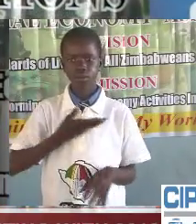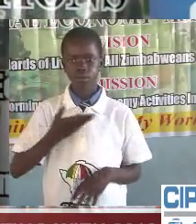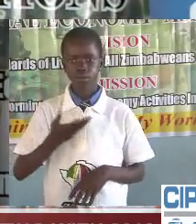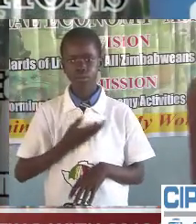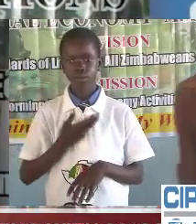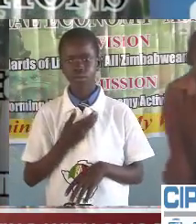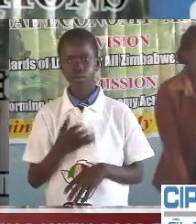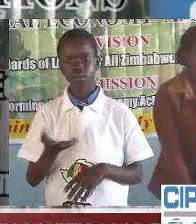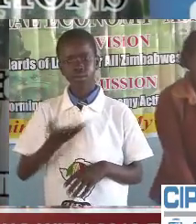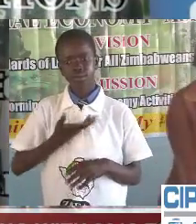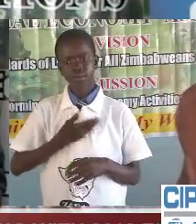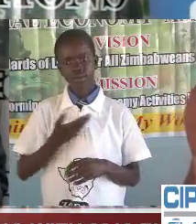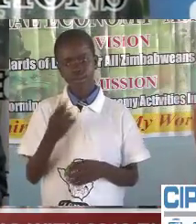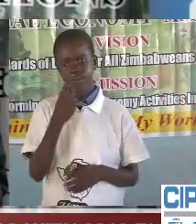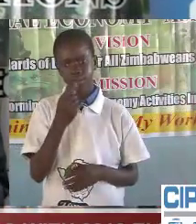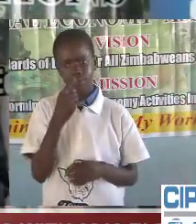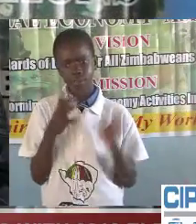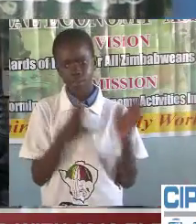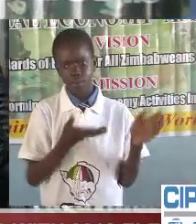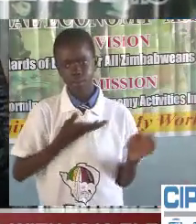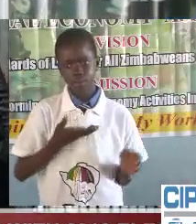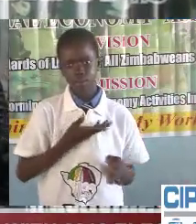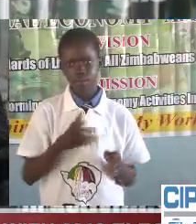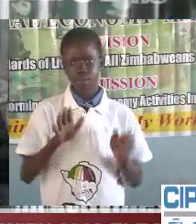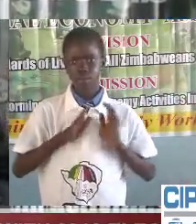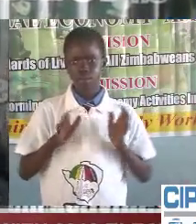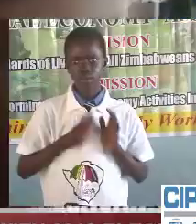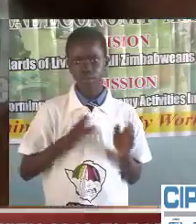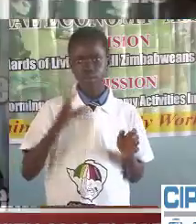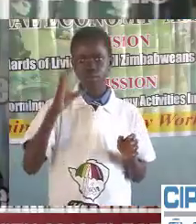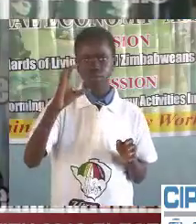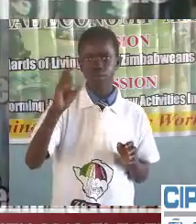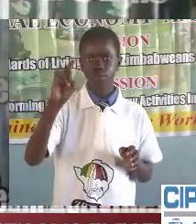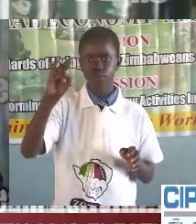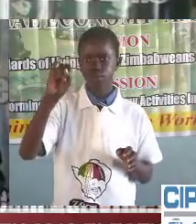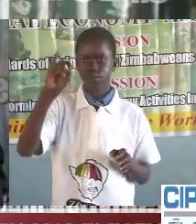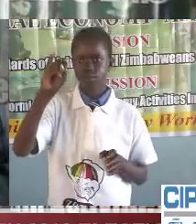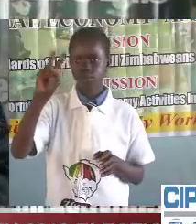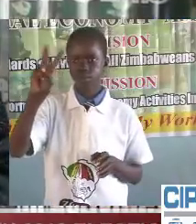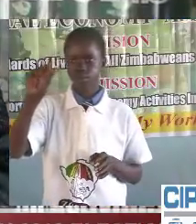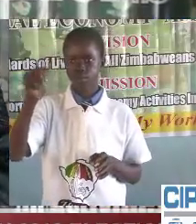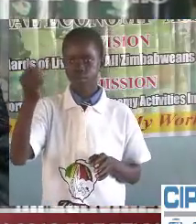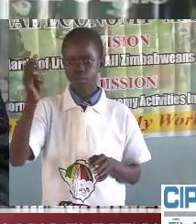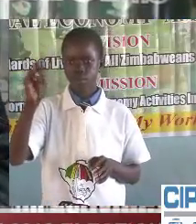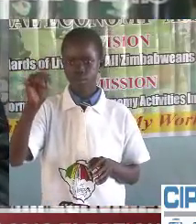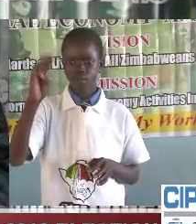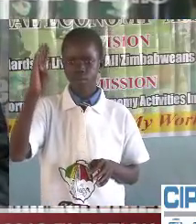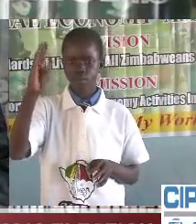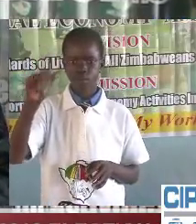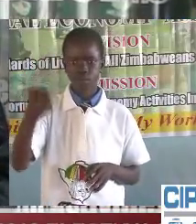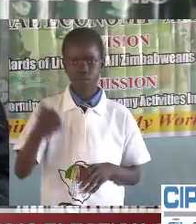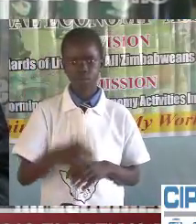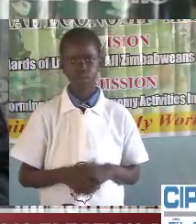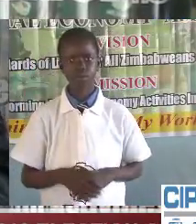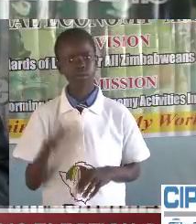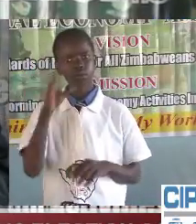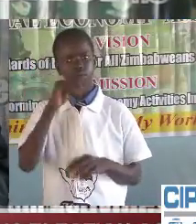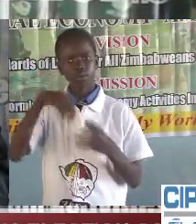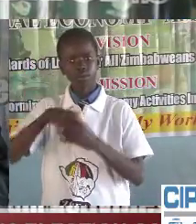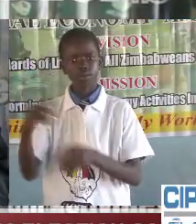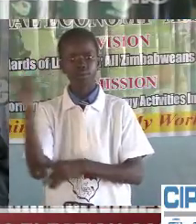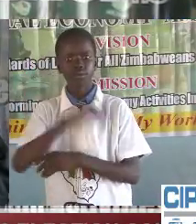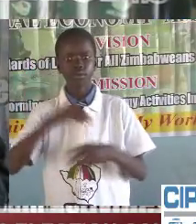territorial national treasurer veZCIEA vanonzi vaJivas Maririmba vanobva kuKwekwe. Saka tinavo